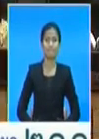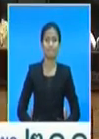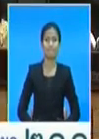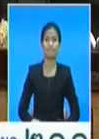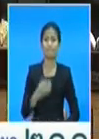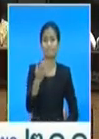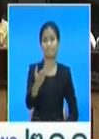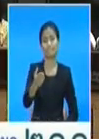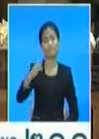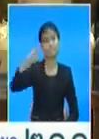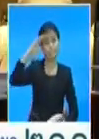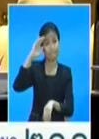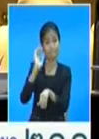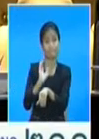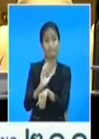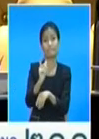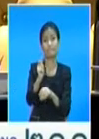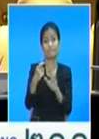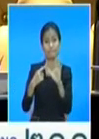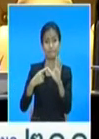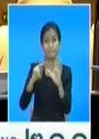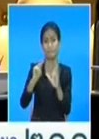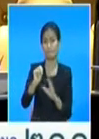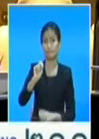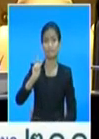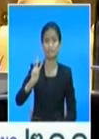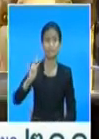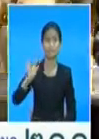านวยนิมโนอดีตผู้บัญชาการตำรวจภูธรภาค1ครับ